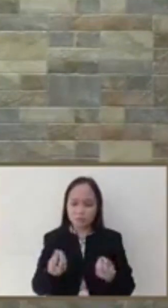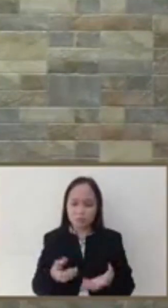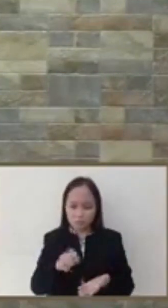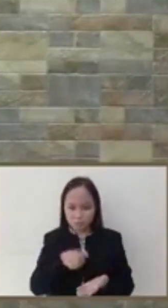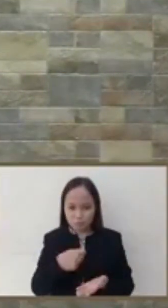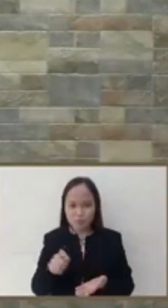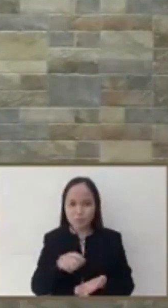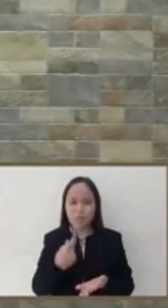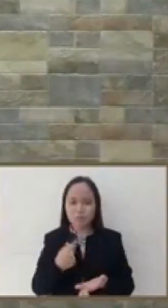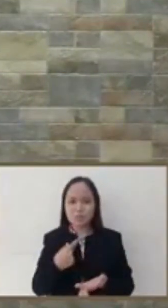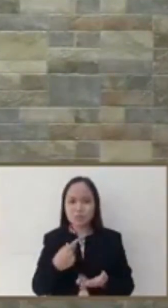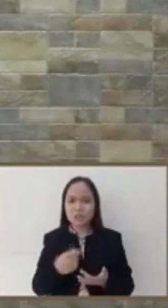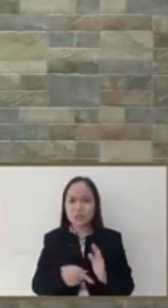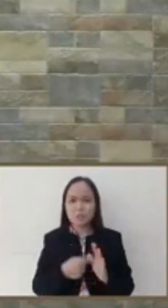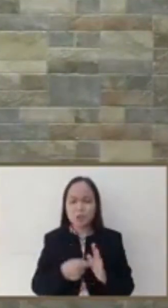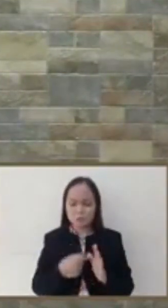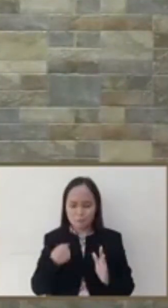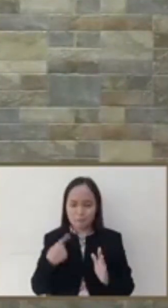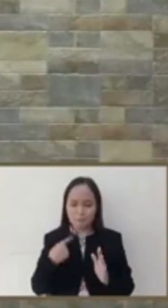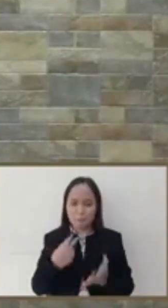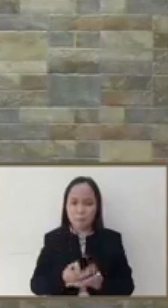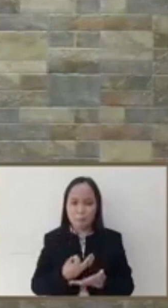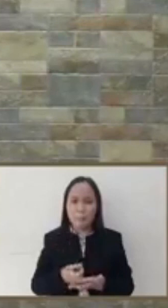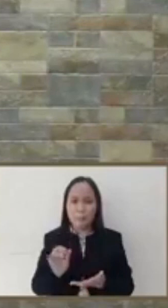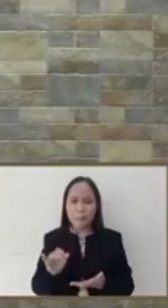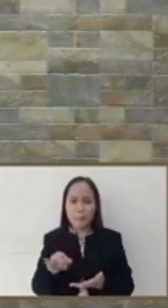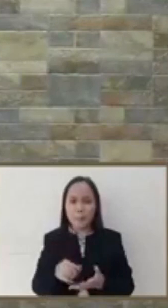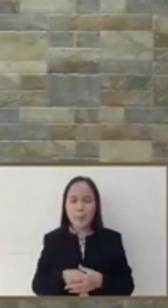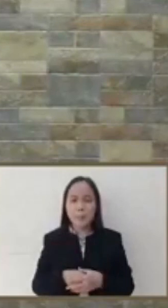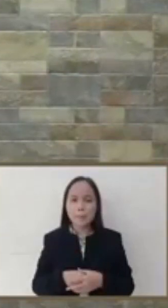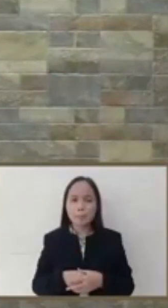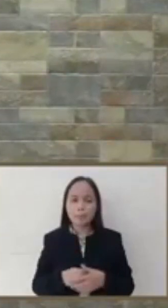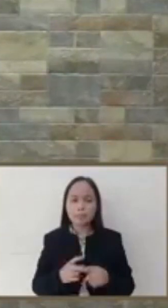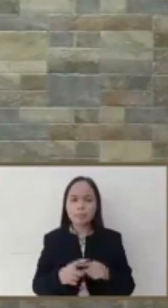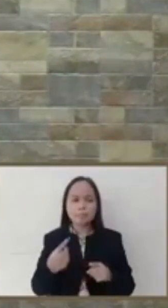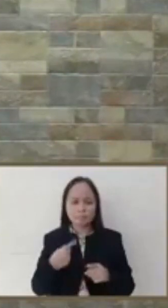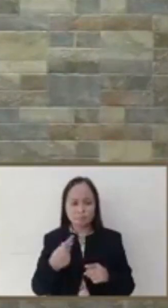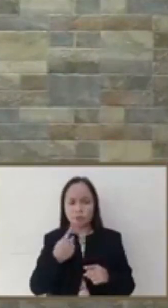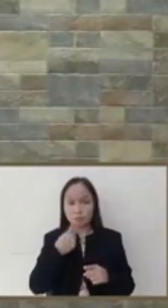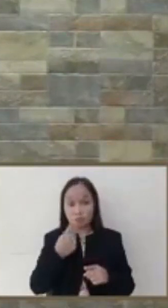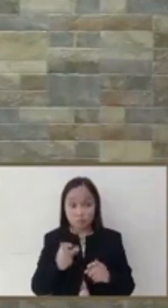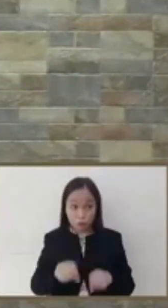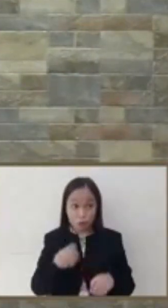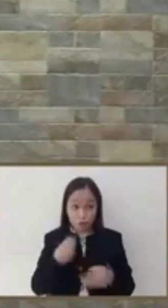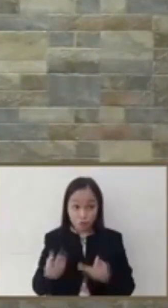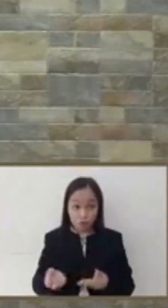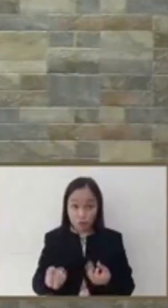Minsan may pera tayo. Oh yeah. Pero sabihin mo natin, nakapagpakain tayo ng napakaraming tao, what is that